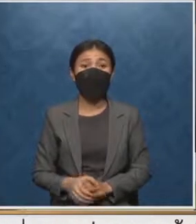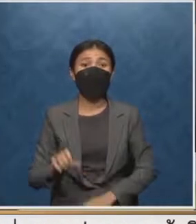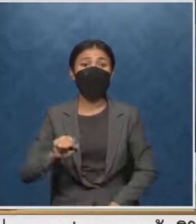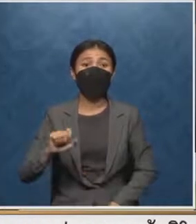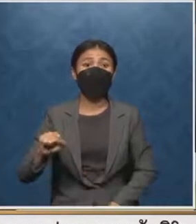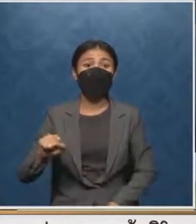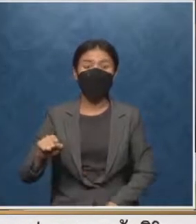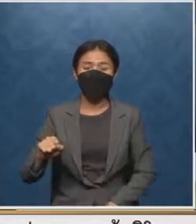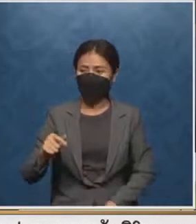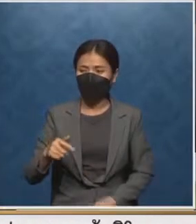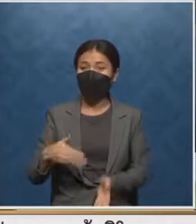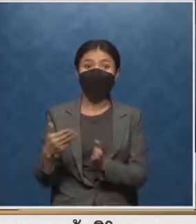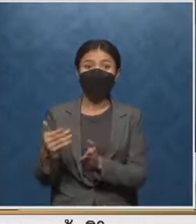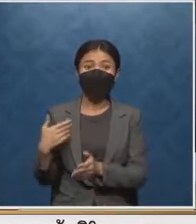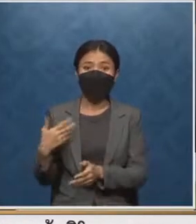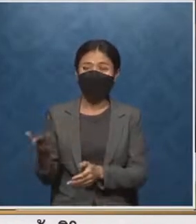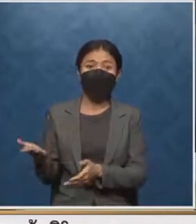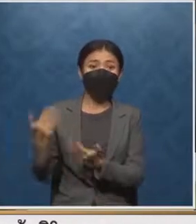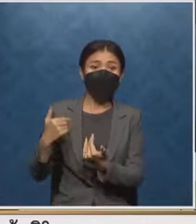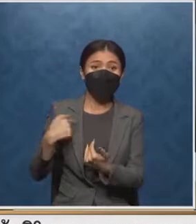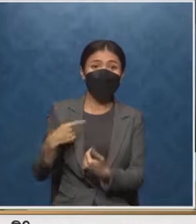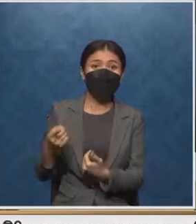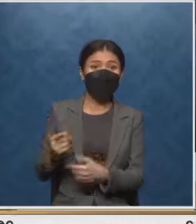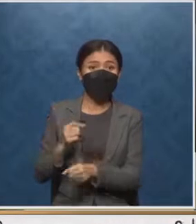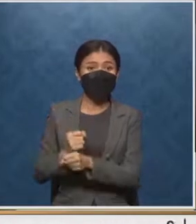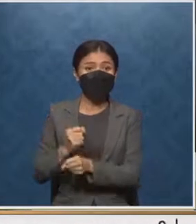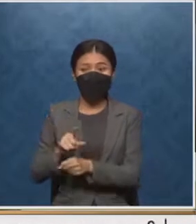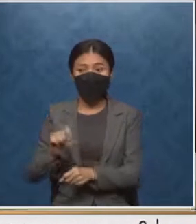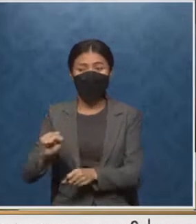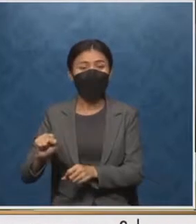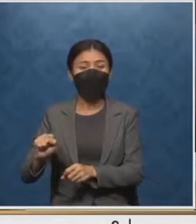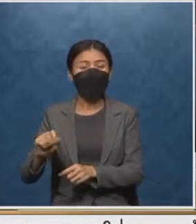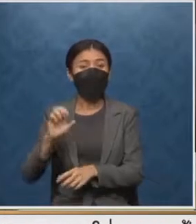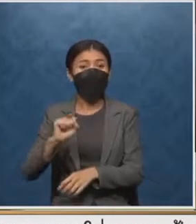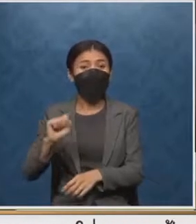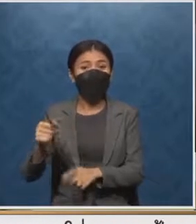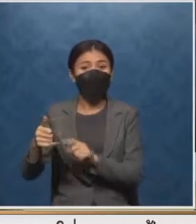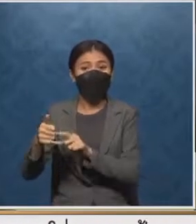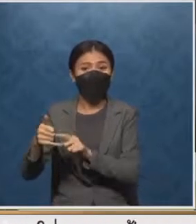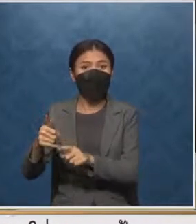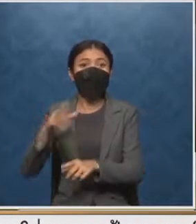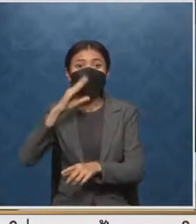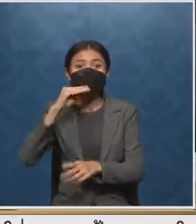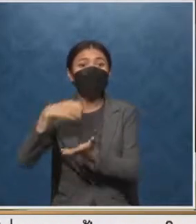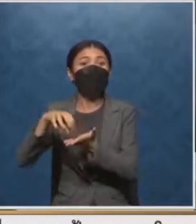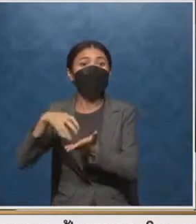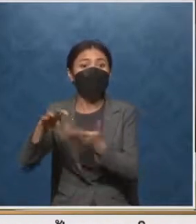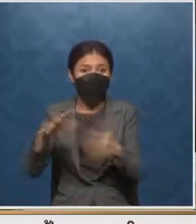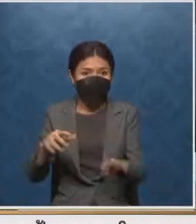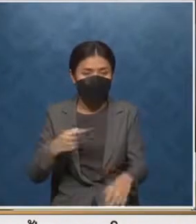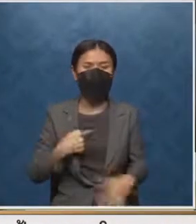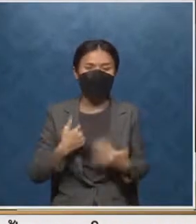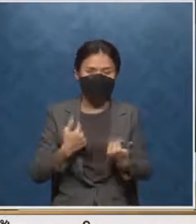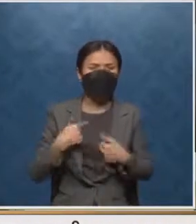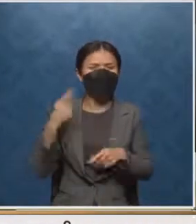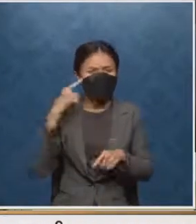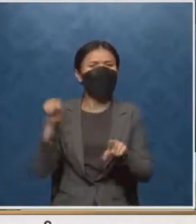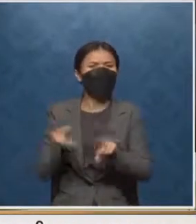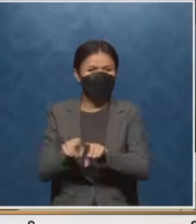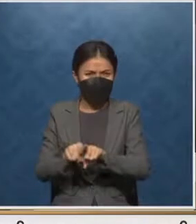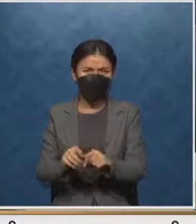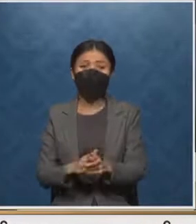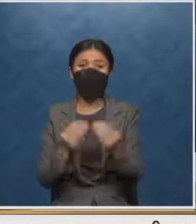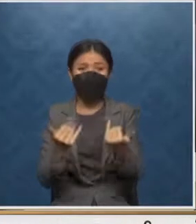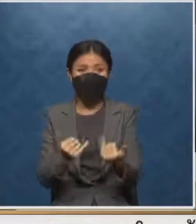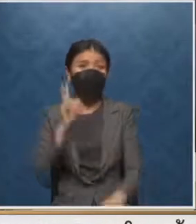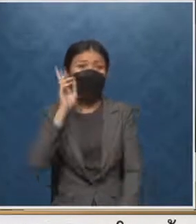วันนี้นี่พี่น้องประชาชนสับสนจากสื่อที่ไม่มีคุณภาพนะครับจากพวกเฟกนิว